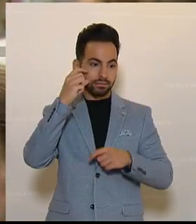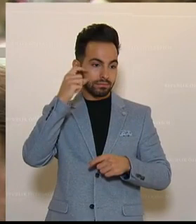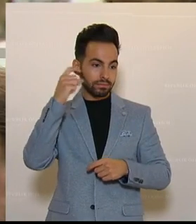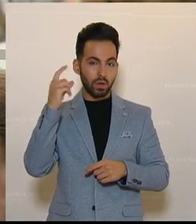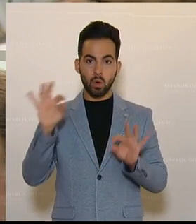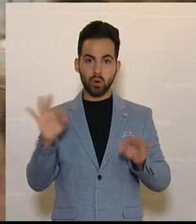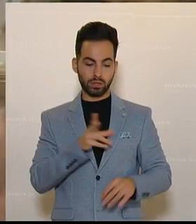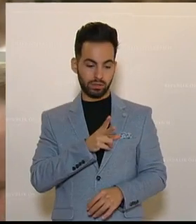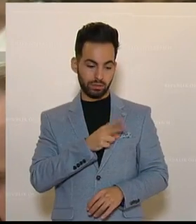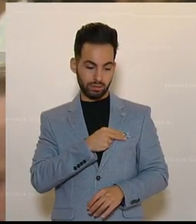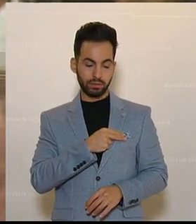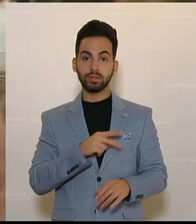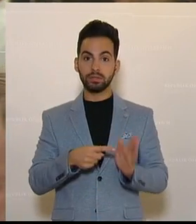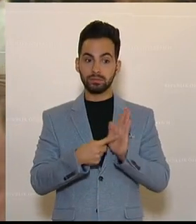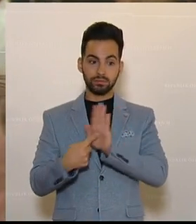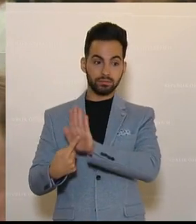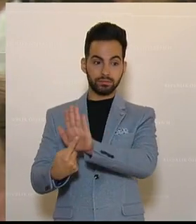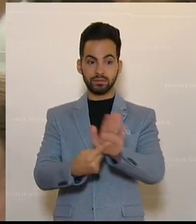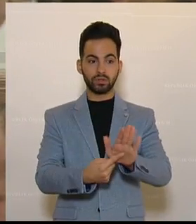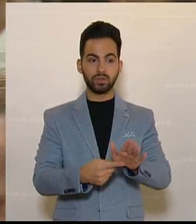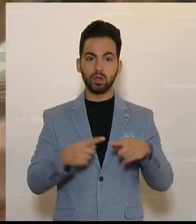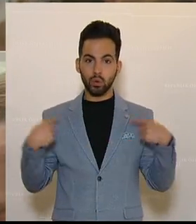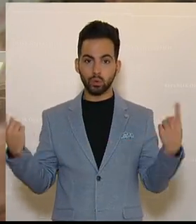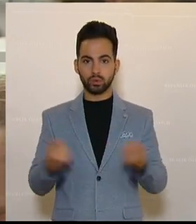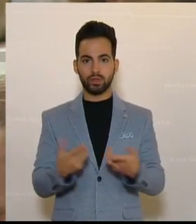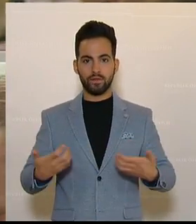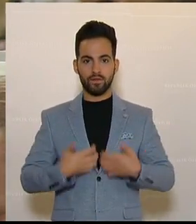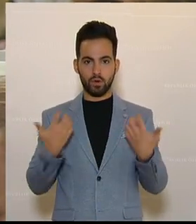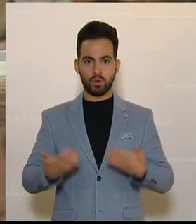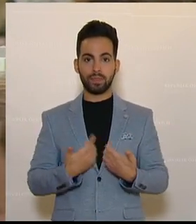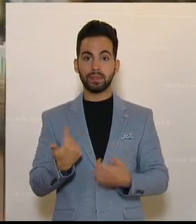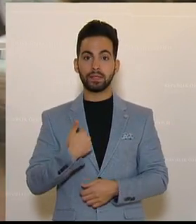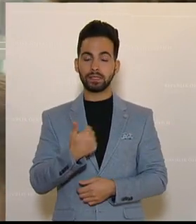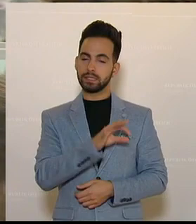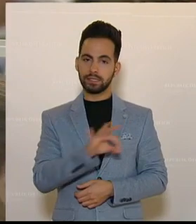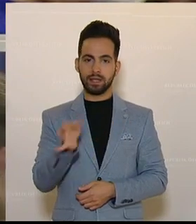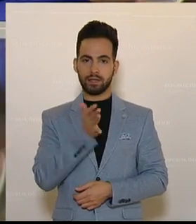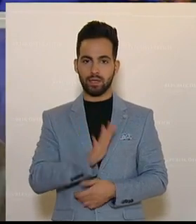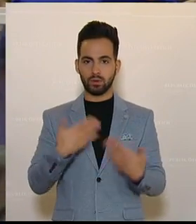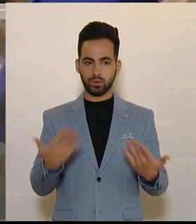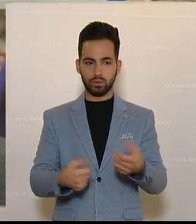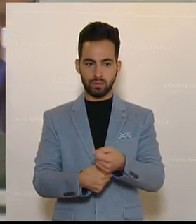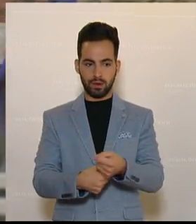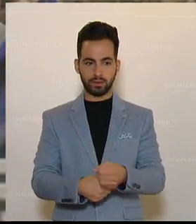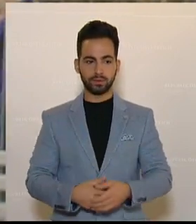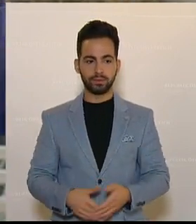Die Sache wurde offenbar in der Präsidiale schon debattiert oder soll noch einmal debattiert werden.